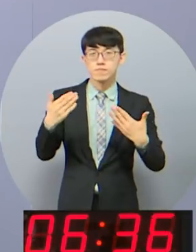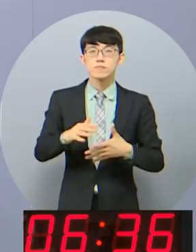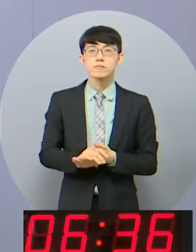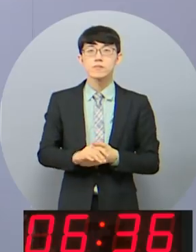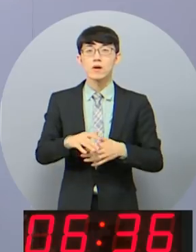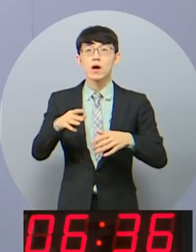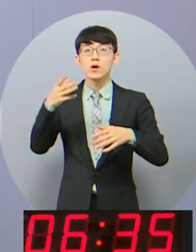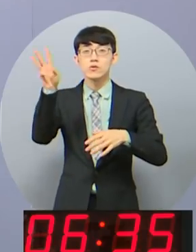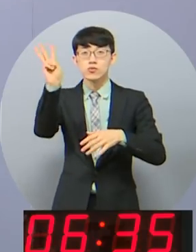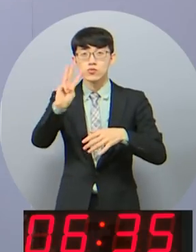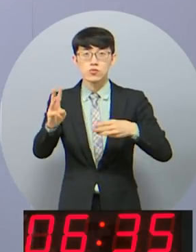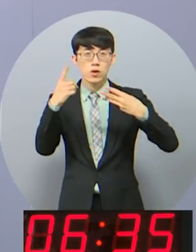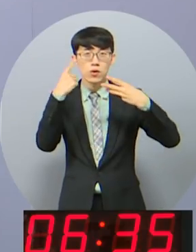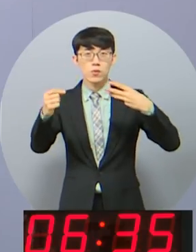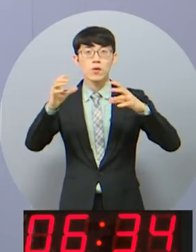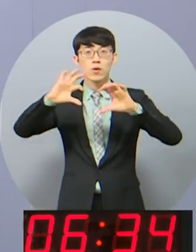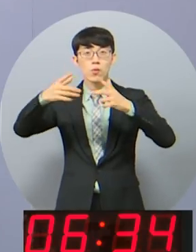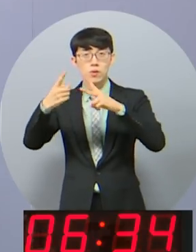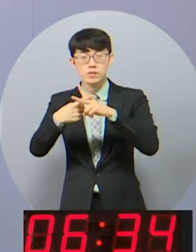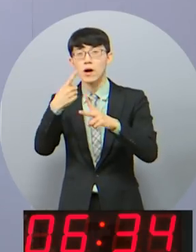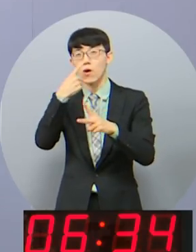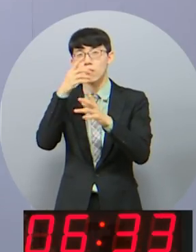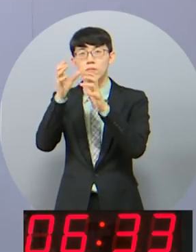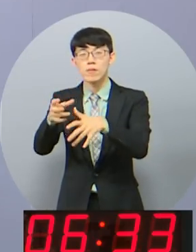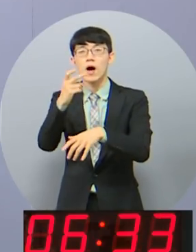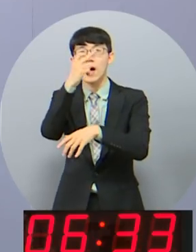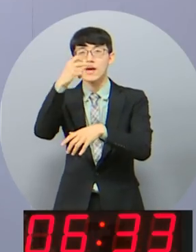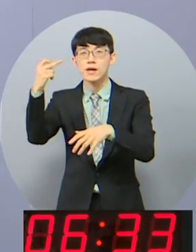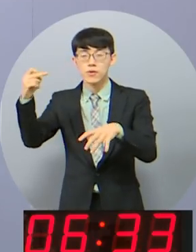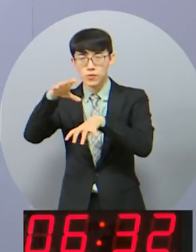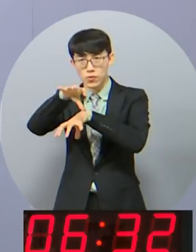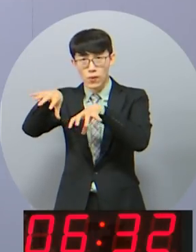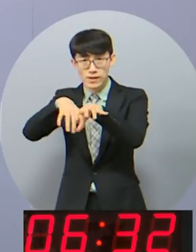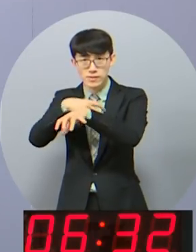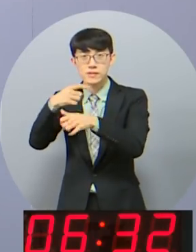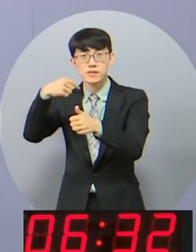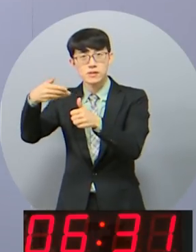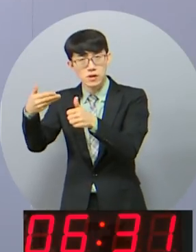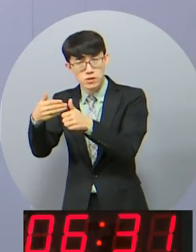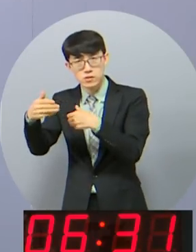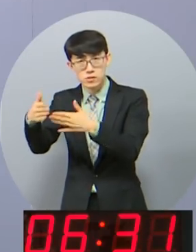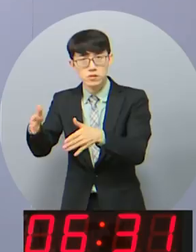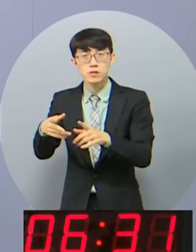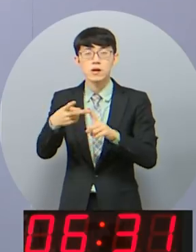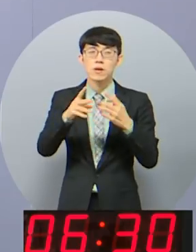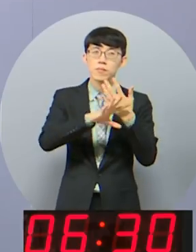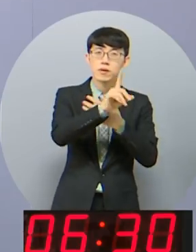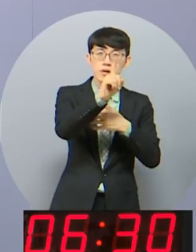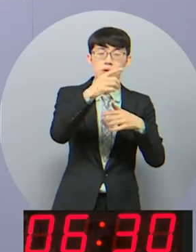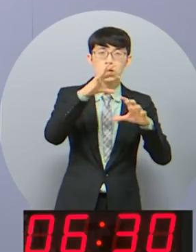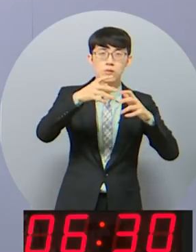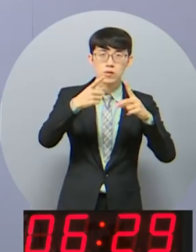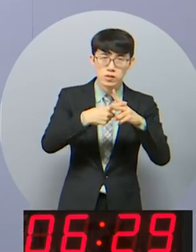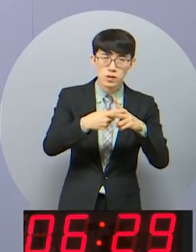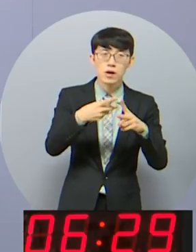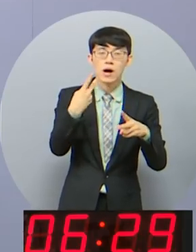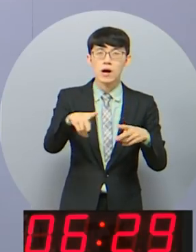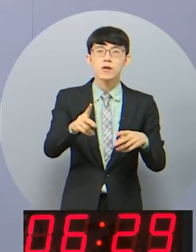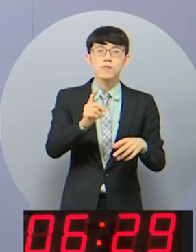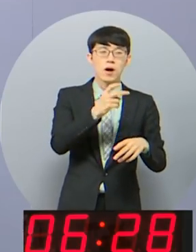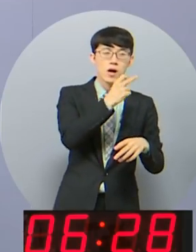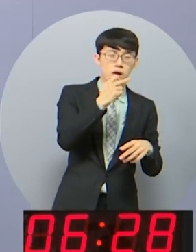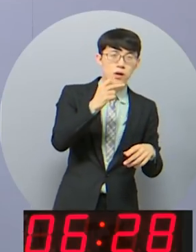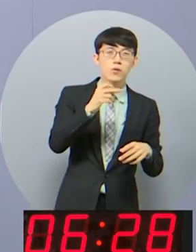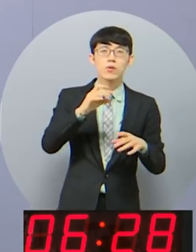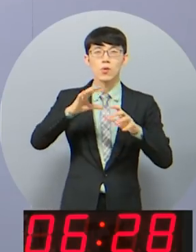小有设置英语情境教室，在邓公国小也有设置英语情境教室，还有双语的实验课程，